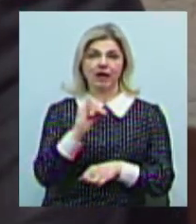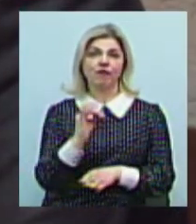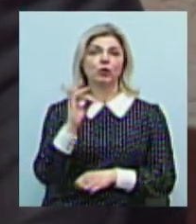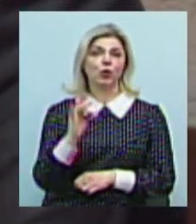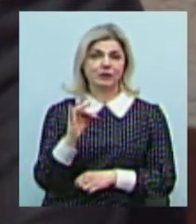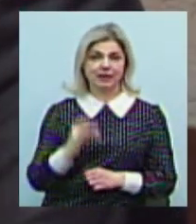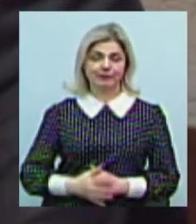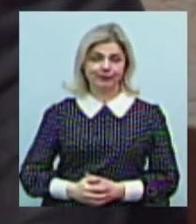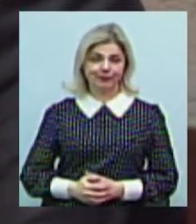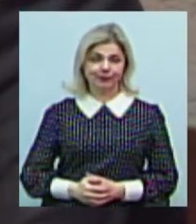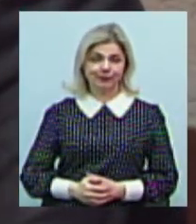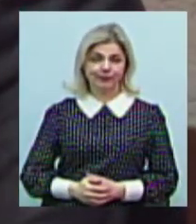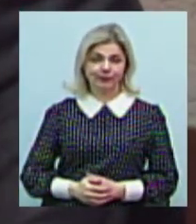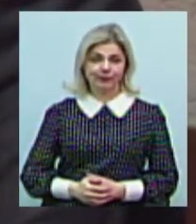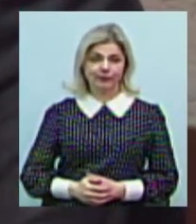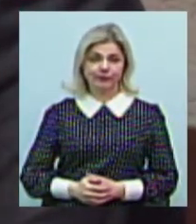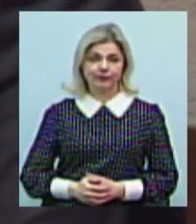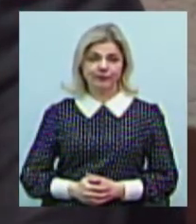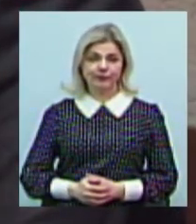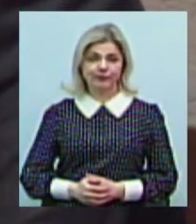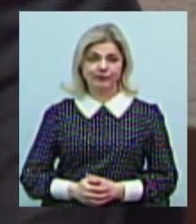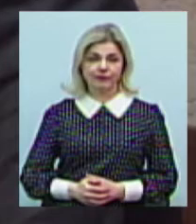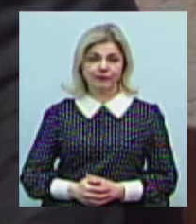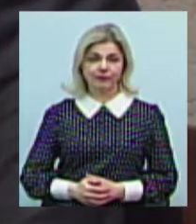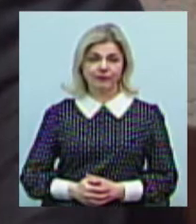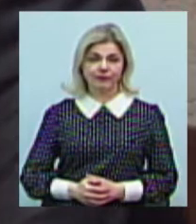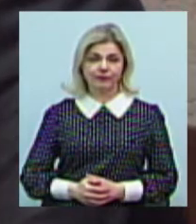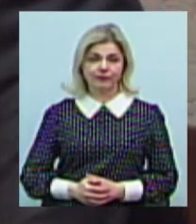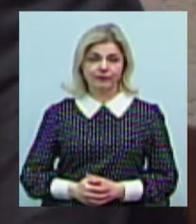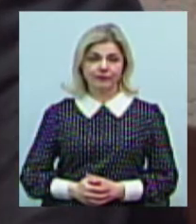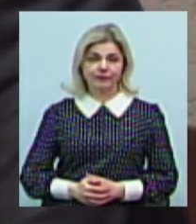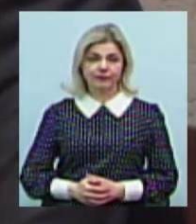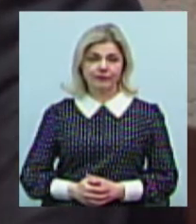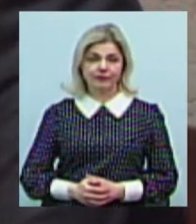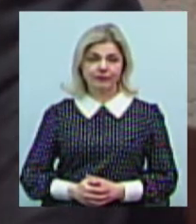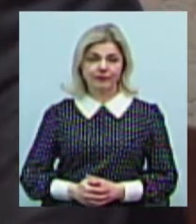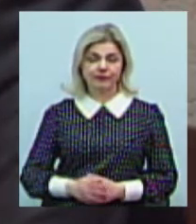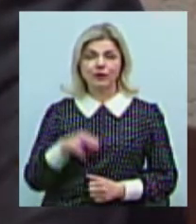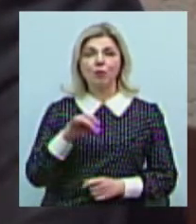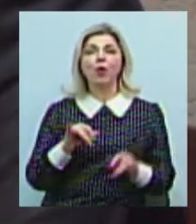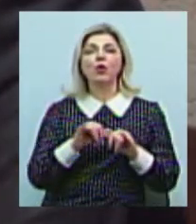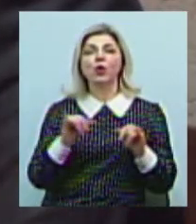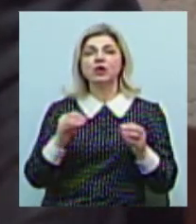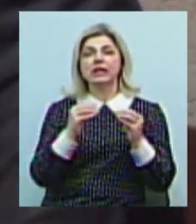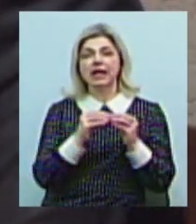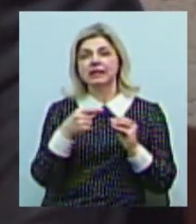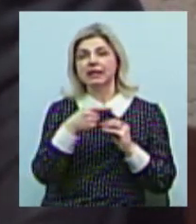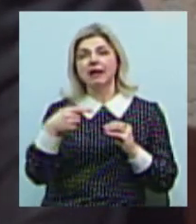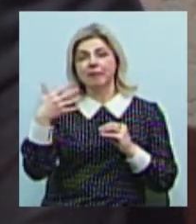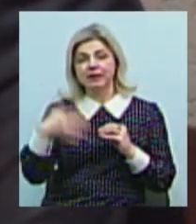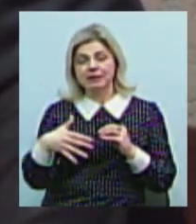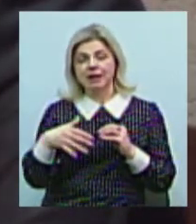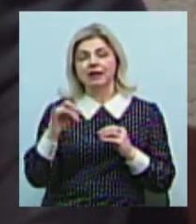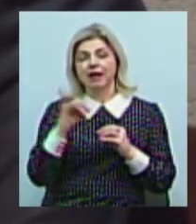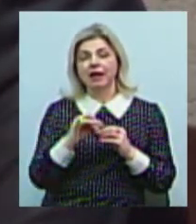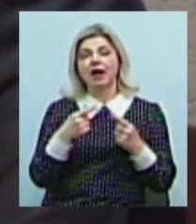проєктів по розвитку більше 50. І є 10 стратегічних